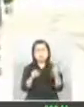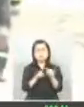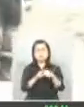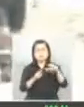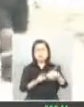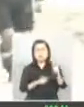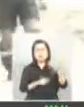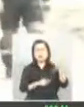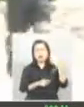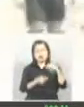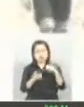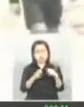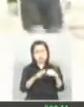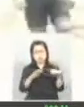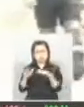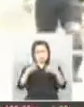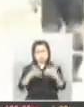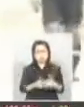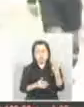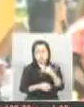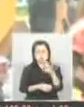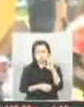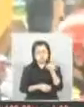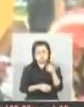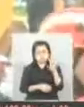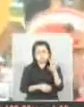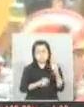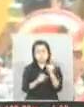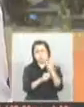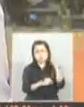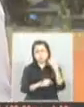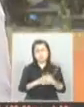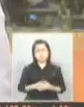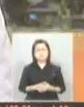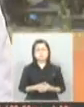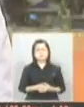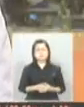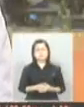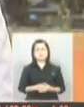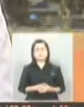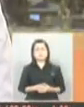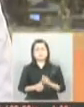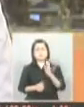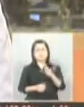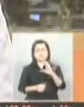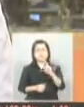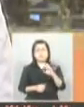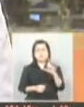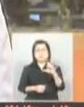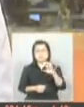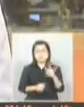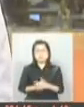พังทลายจากแผ่นดินไหวขนาด7 ริกเตอร์เมื่อปีที่แล้ว ส่วนที่ประเทศชิลีชาวชิลีร่วม